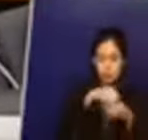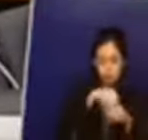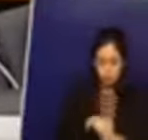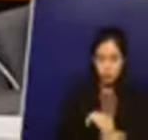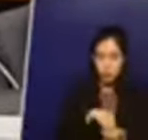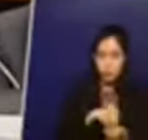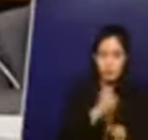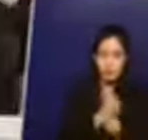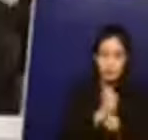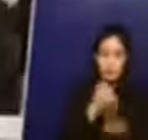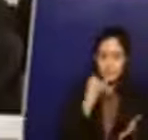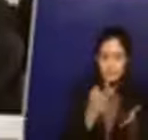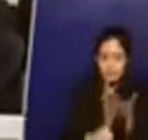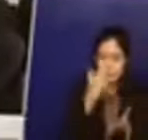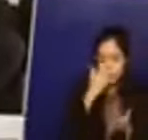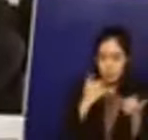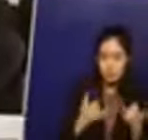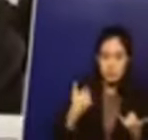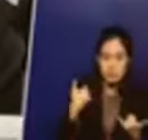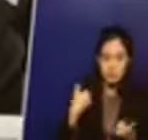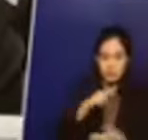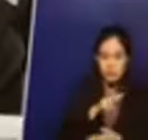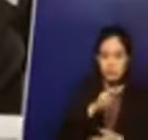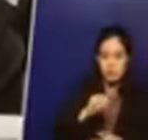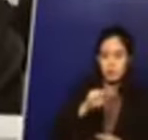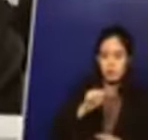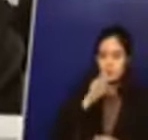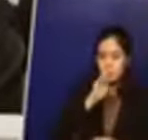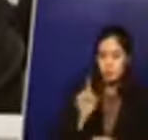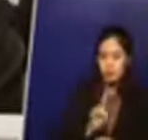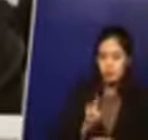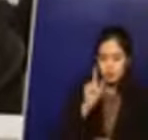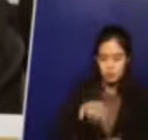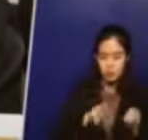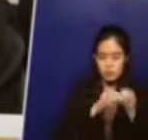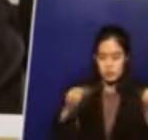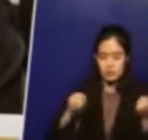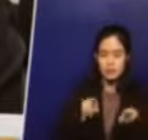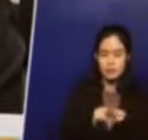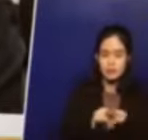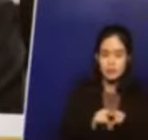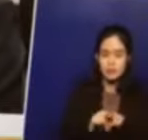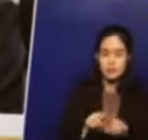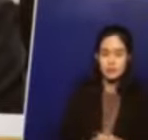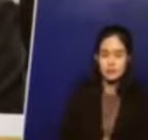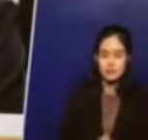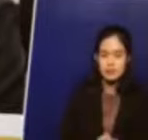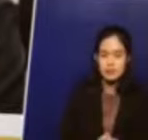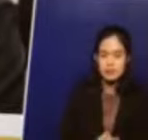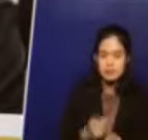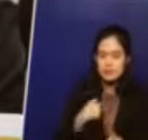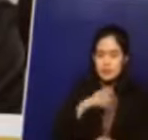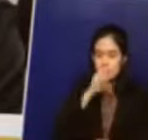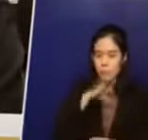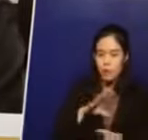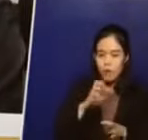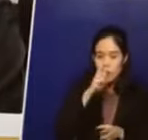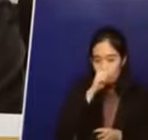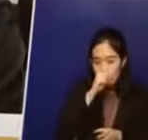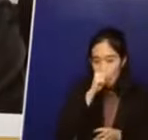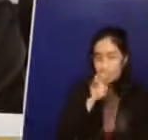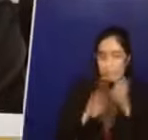ลความผิดอดีตรัฐมนตรีมหาดไทยท่านหนึ่งเอาไว้แล้วจะต้องใช้มาตรฐานเดียวกันค่ะที่ดิฉันให้ท่านเป็นเต่าก็เพราะว่าจะได้อายุยืนพอ